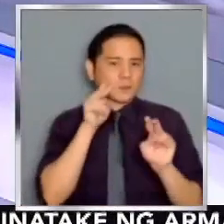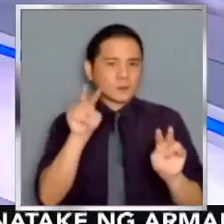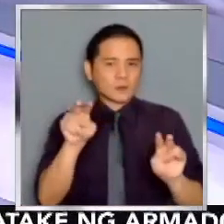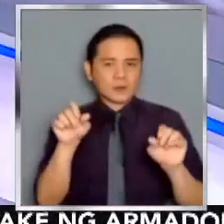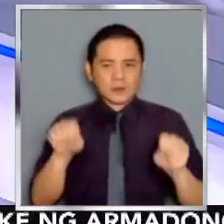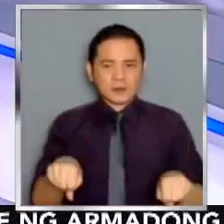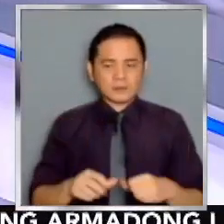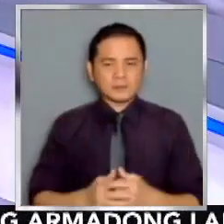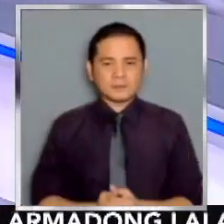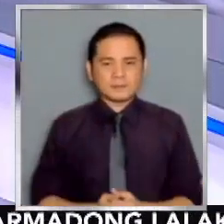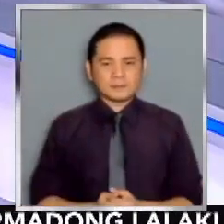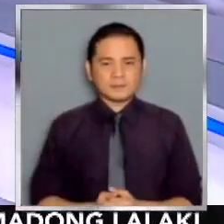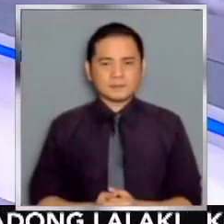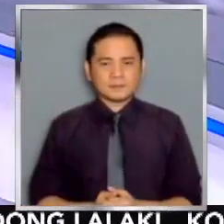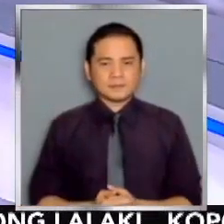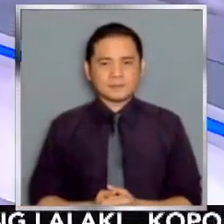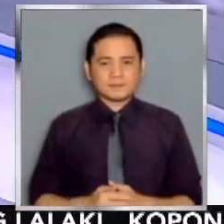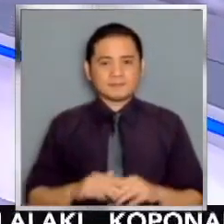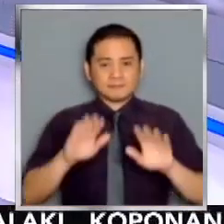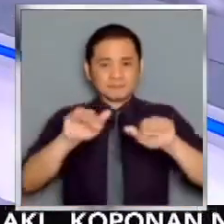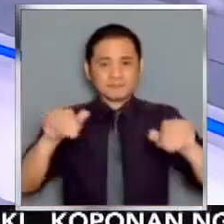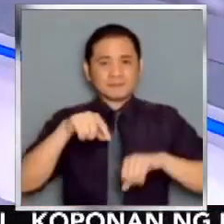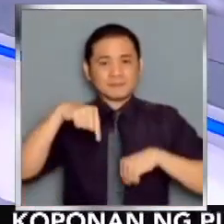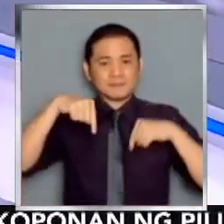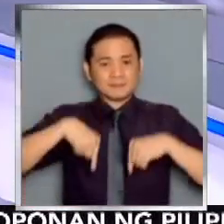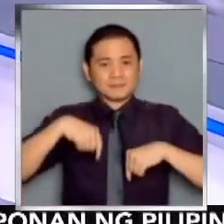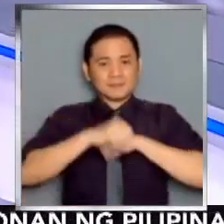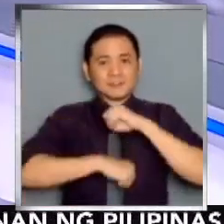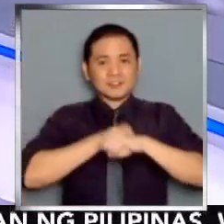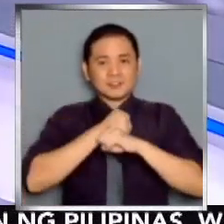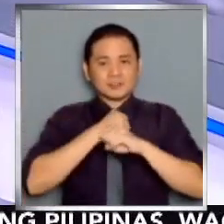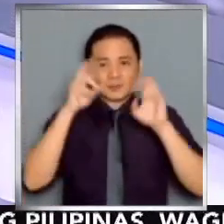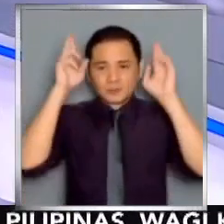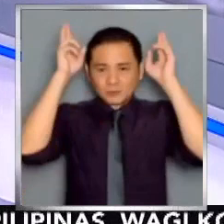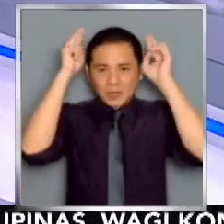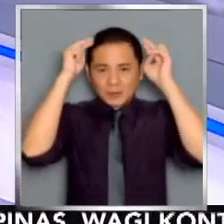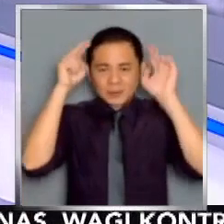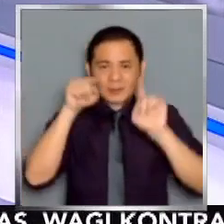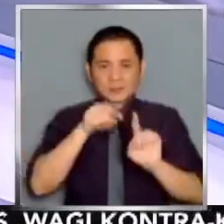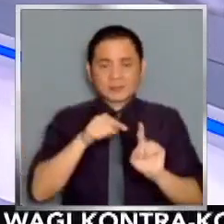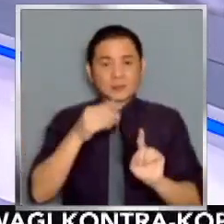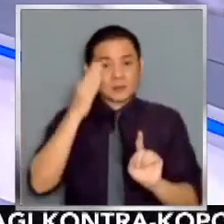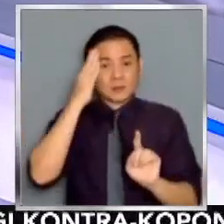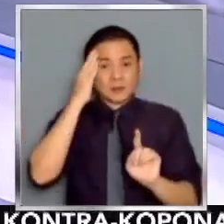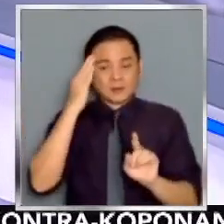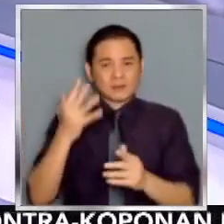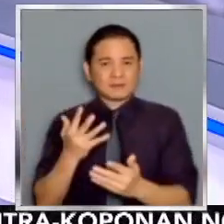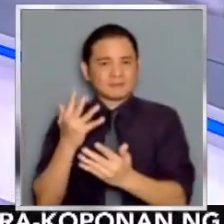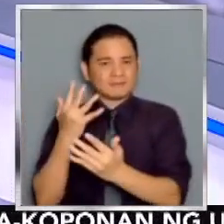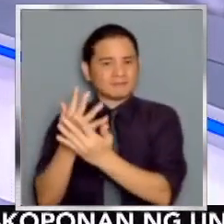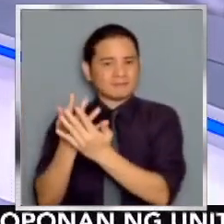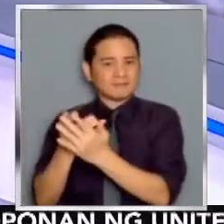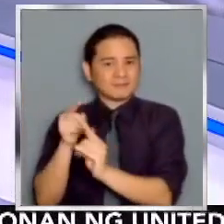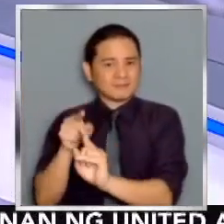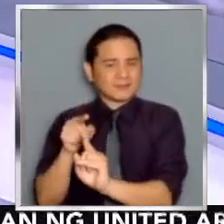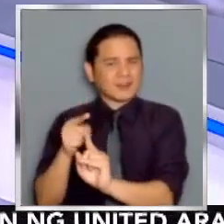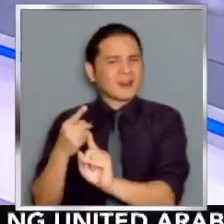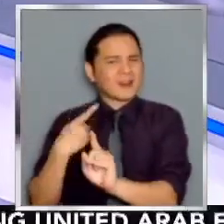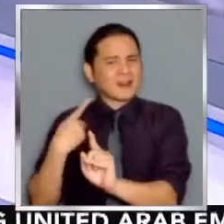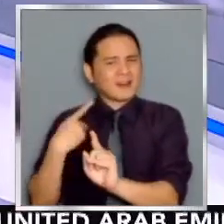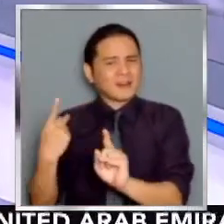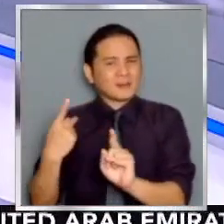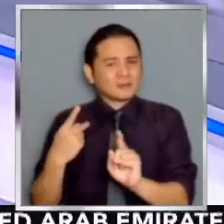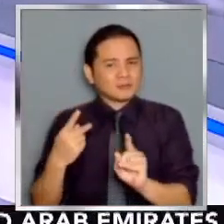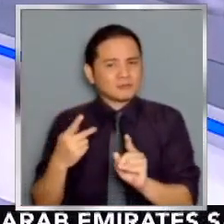Swak po ngayong Year of the Rabbit ang kabuhay ng ilang inmates sa Mandaluyong City Jail. Pag-aalaga ng kuneho ang kanilang paraan para tumalon sa